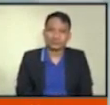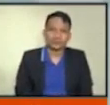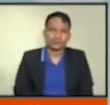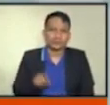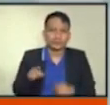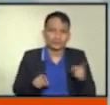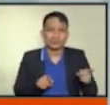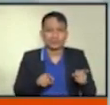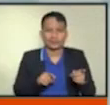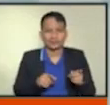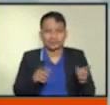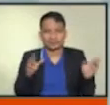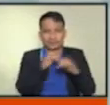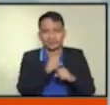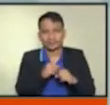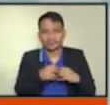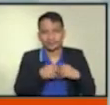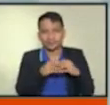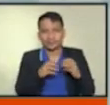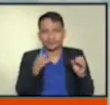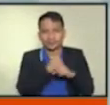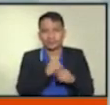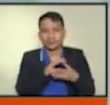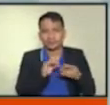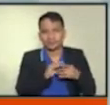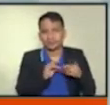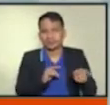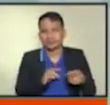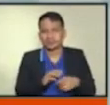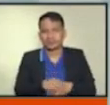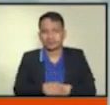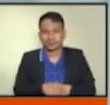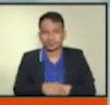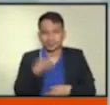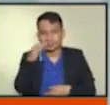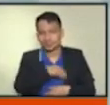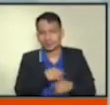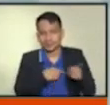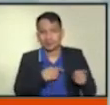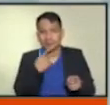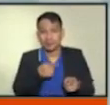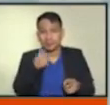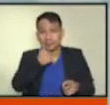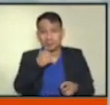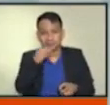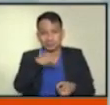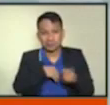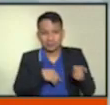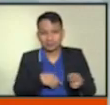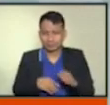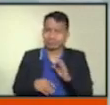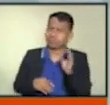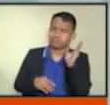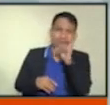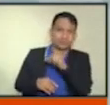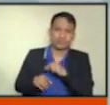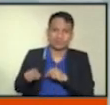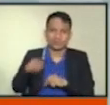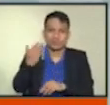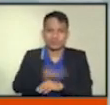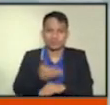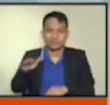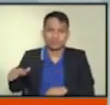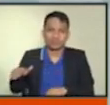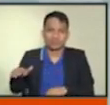kwento, eh. Hindi ako na namumuo. Sinungaling ka. Sinungaling. Inupin mo pa nga si Diyos sa bahay. Yung anak pa natin mismo,